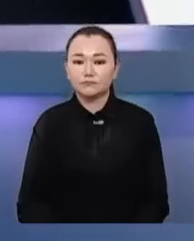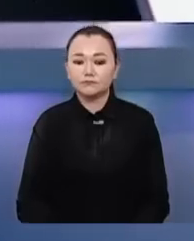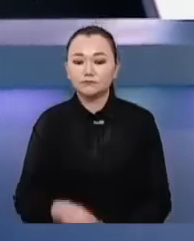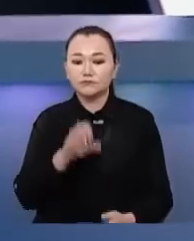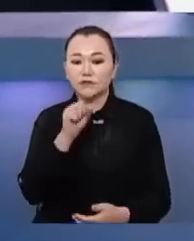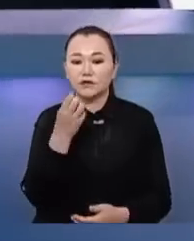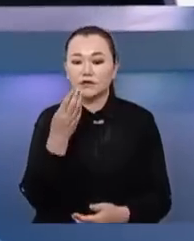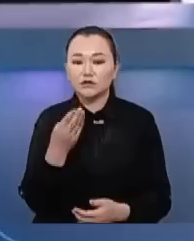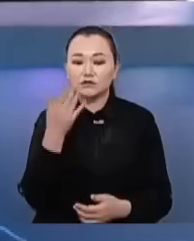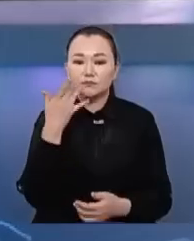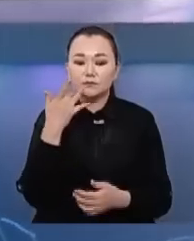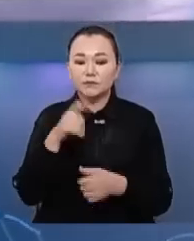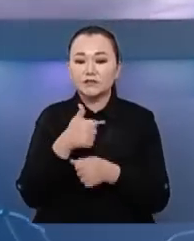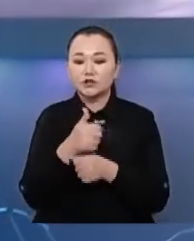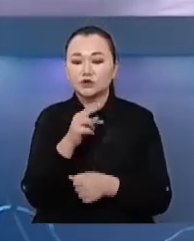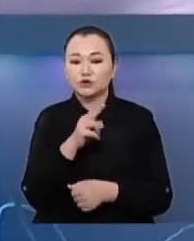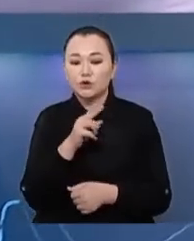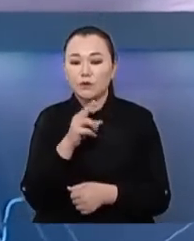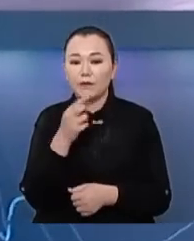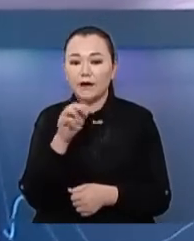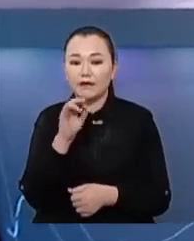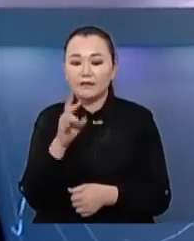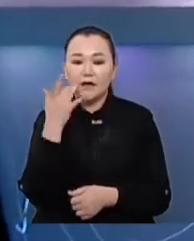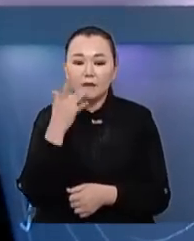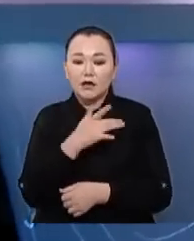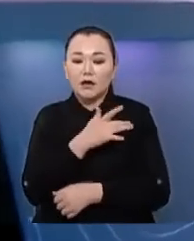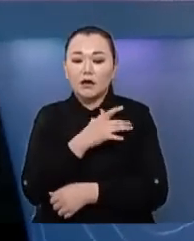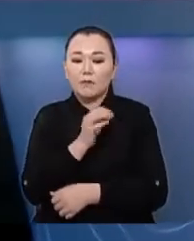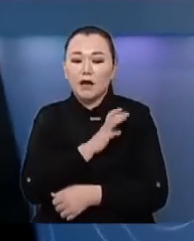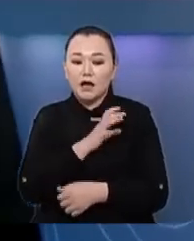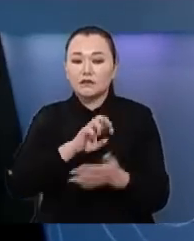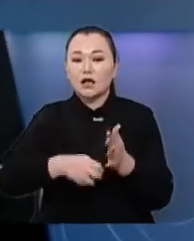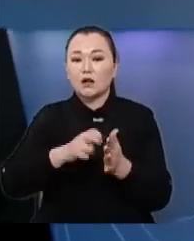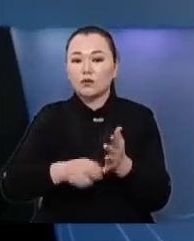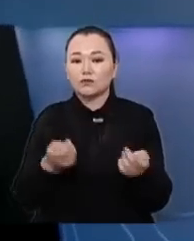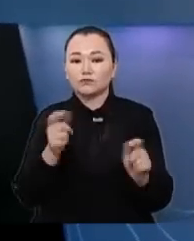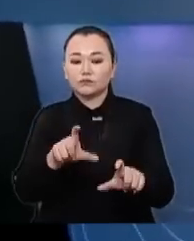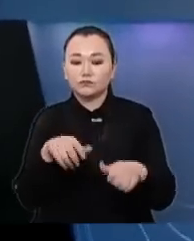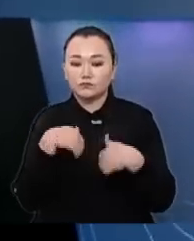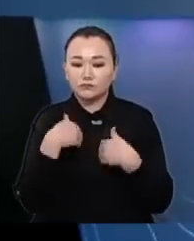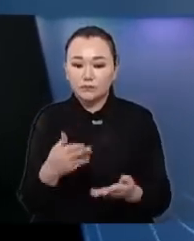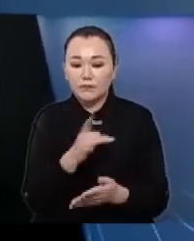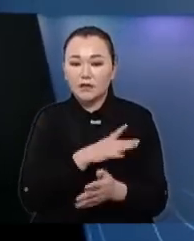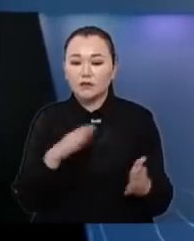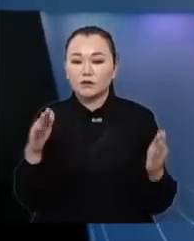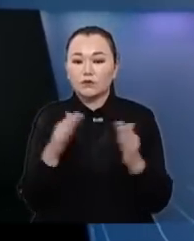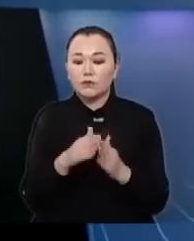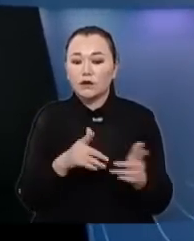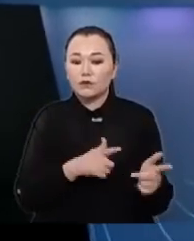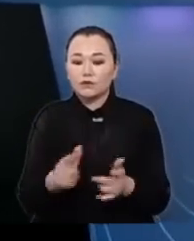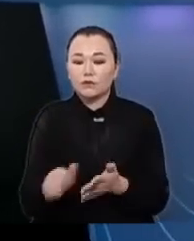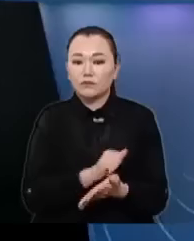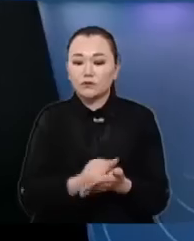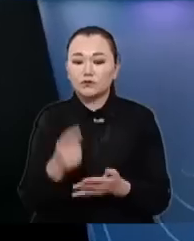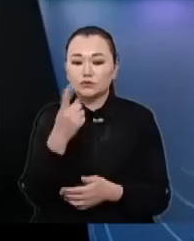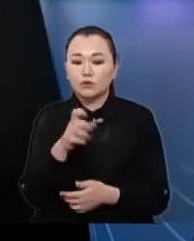АҚШ президенті Джо Байден америкалық байларға салық көлемін ұлғайтуды ұсынды. Ақ үй әзірлеген құжатқа сәйкес дәулеті